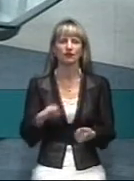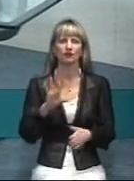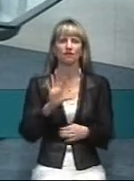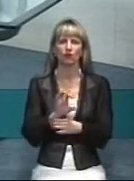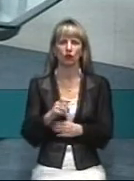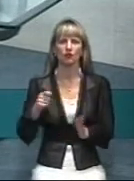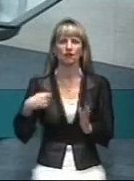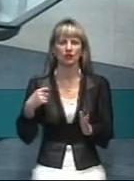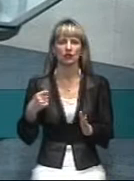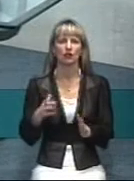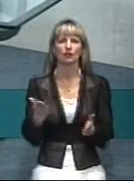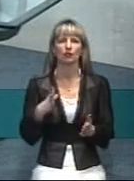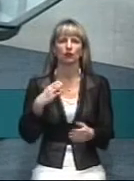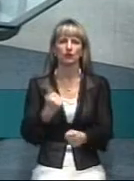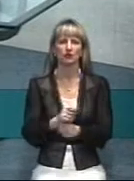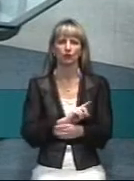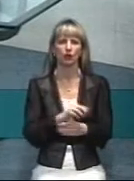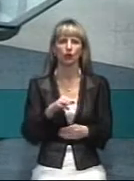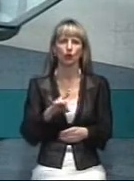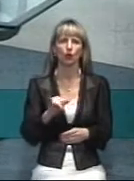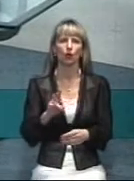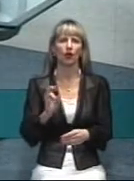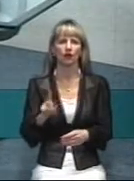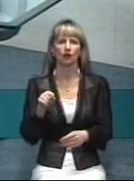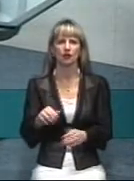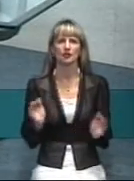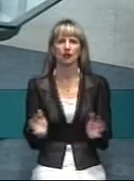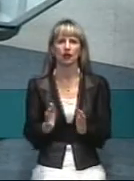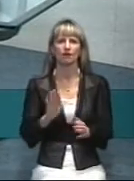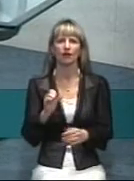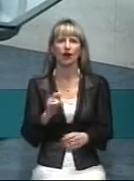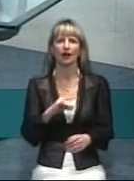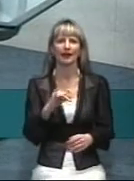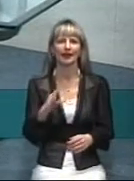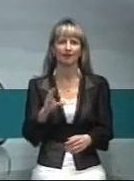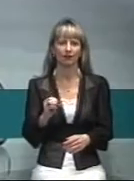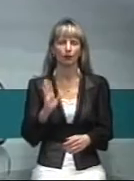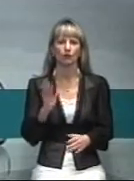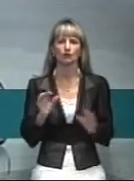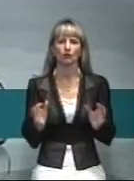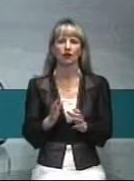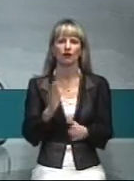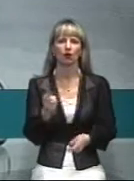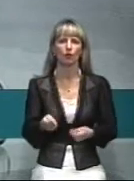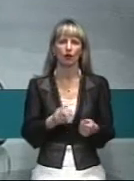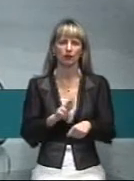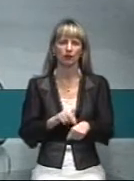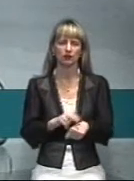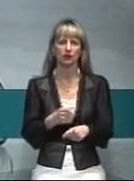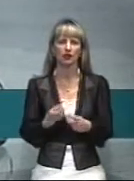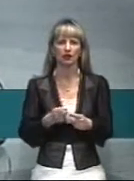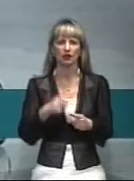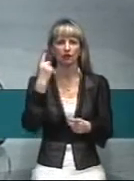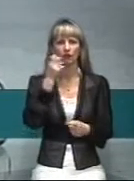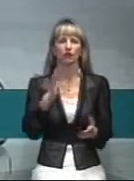відео і знімки, які були зроблені приладом TrueCam, вони потім зберігаються в архіві. Вони будуть зберігатися в управлінні патрульної поліції. Тобто ця